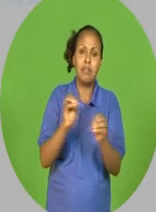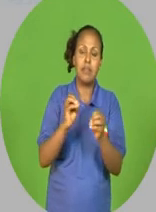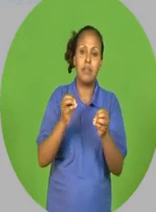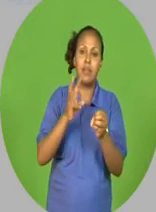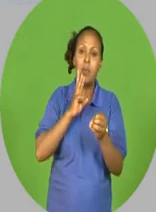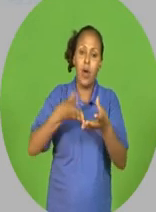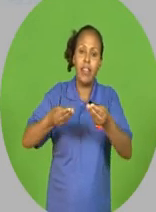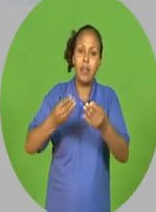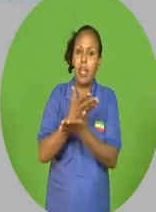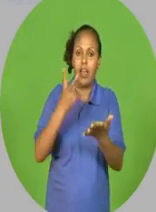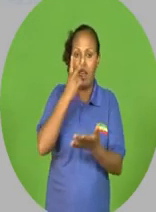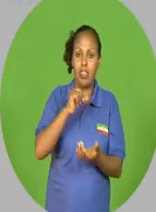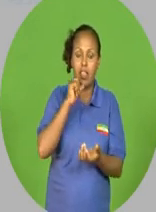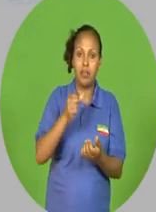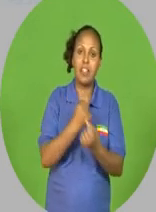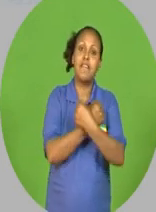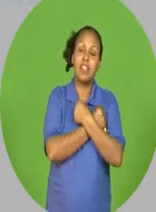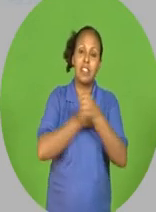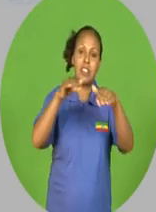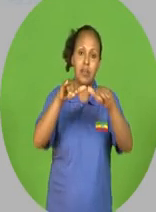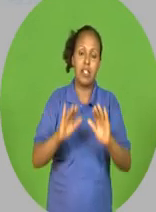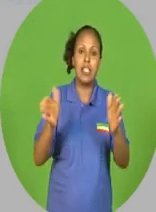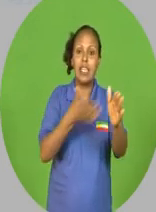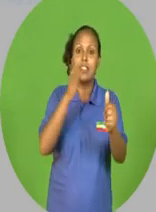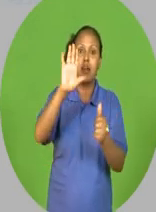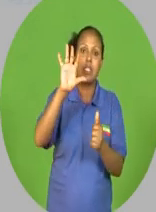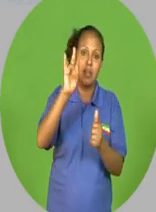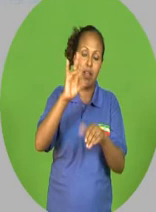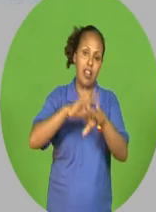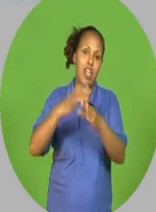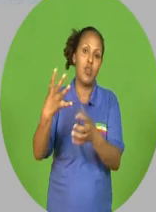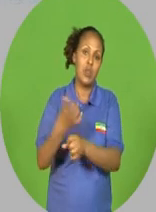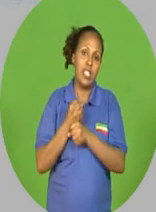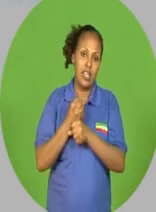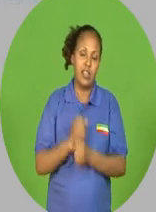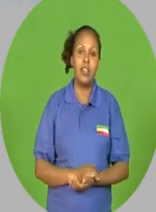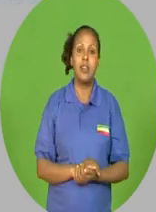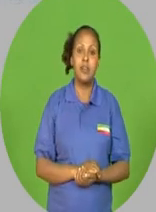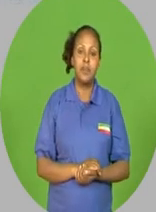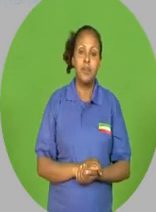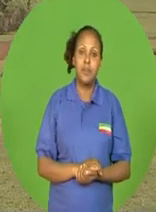ነገር አይታይበትም። ፍቅር እስከ መቃብር ገጽ 57 የተወሰደ።